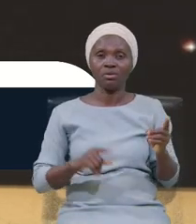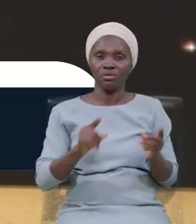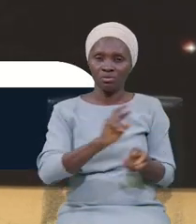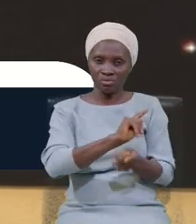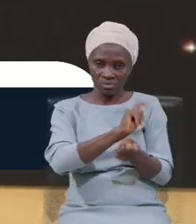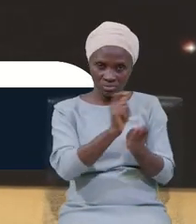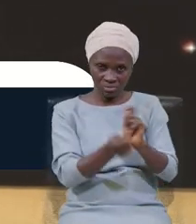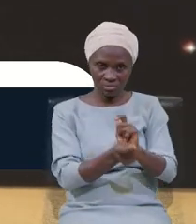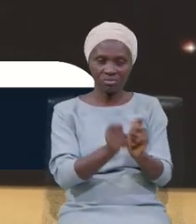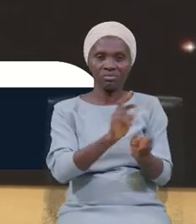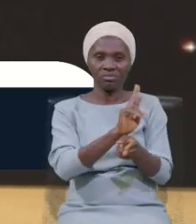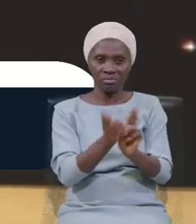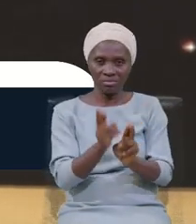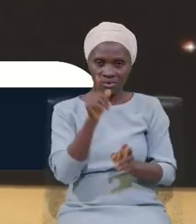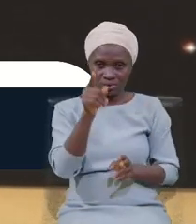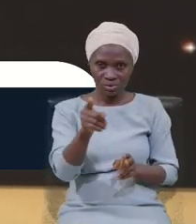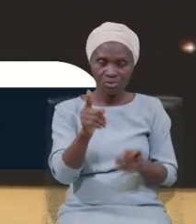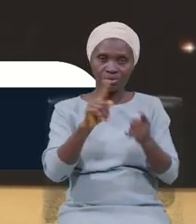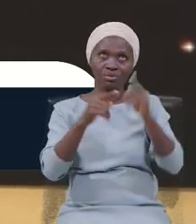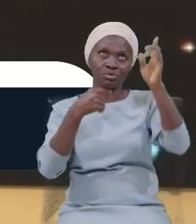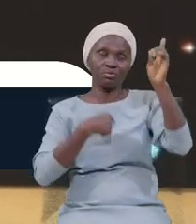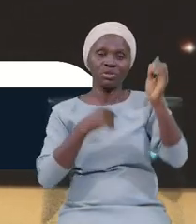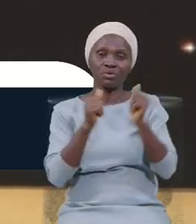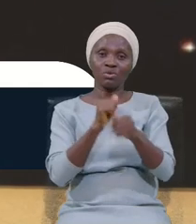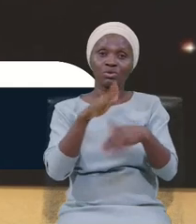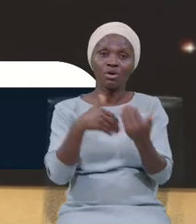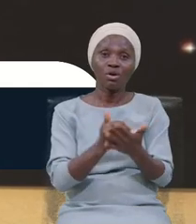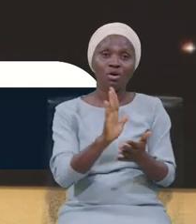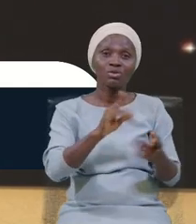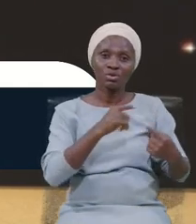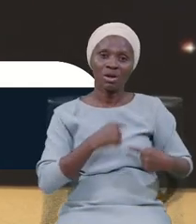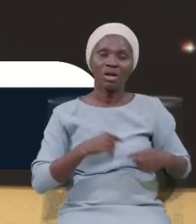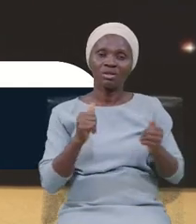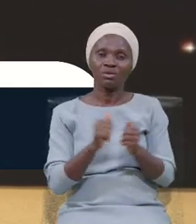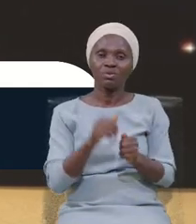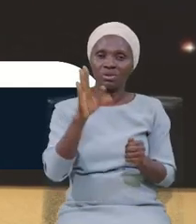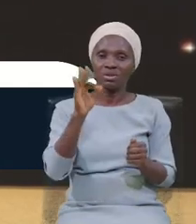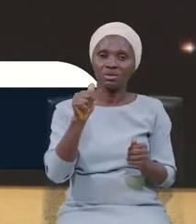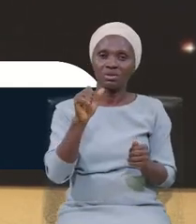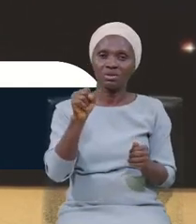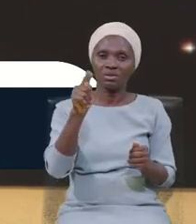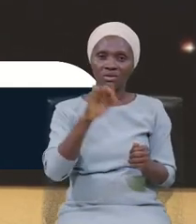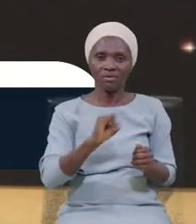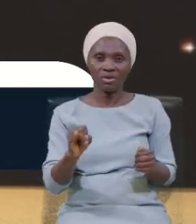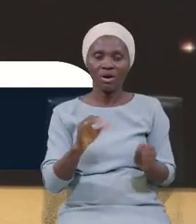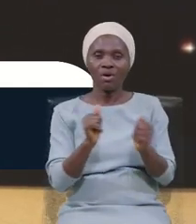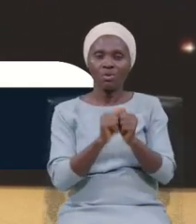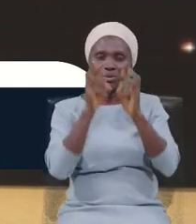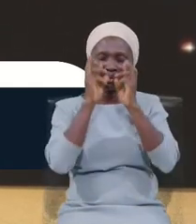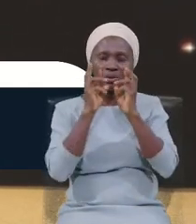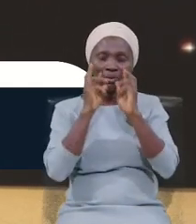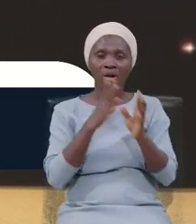dit, « Maintenant encore, dit l'Éternel, revenez à moi de tout votre cœur, avec des jeûnes, avec des pleurs et des